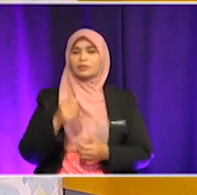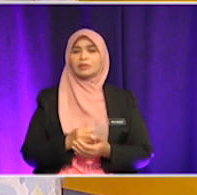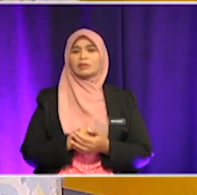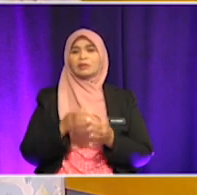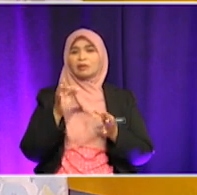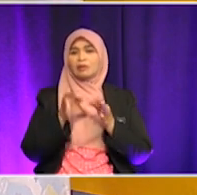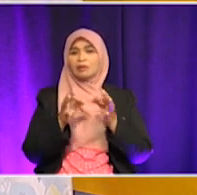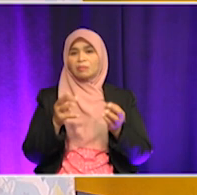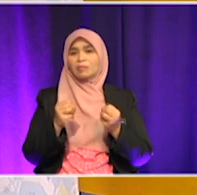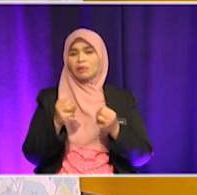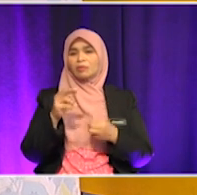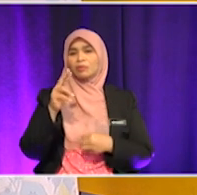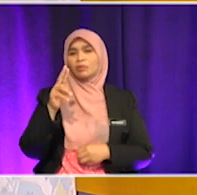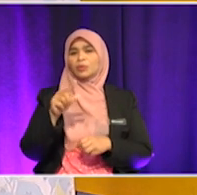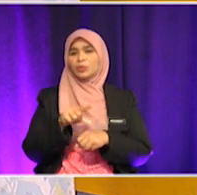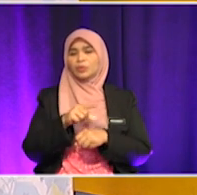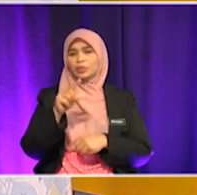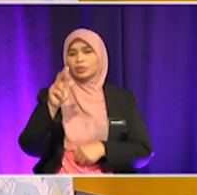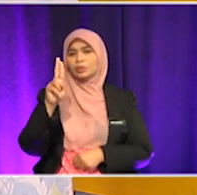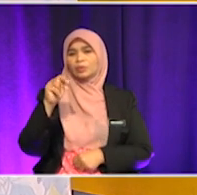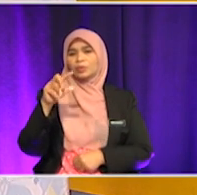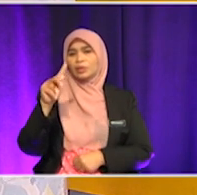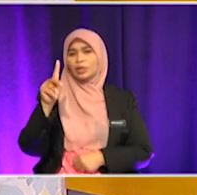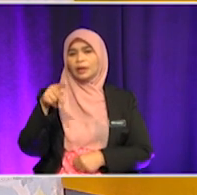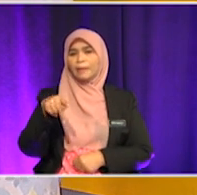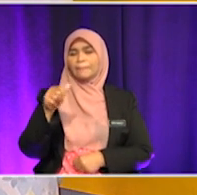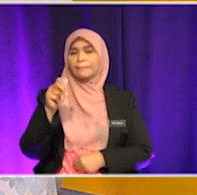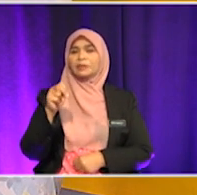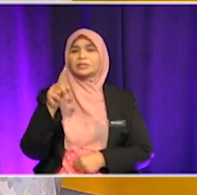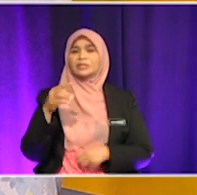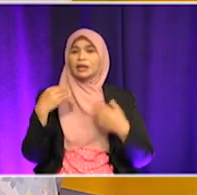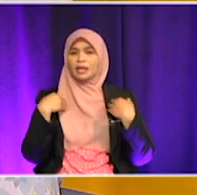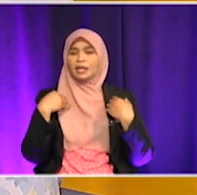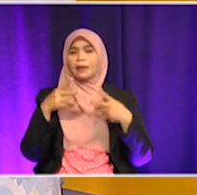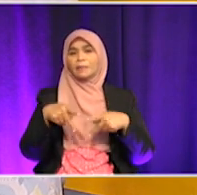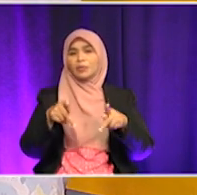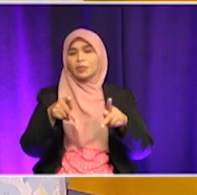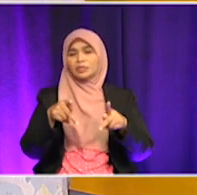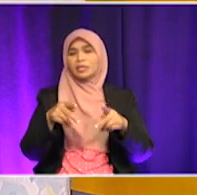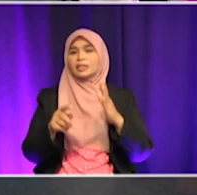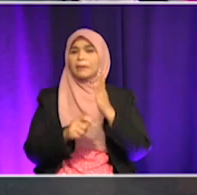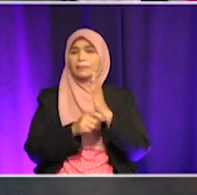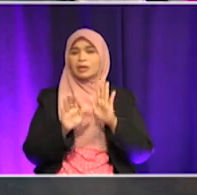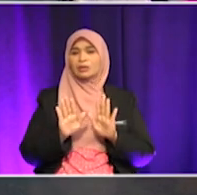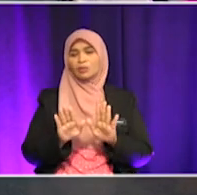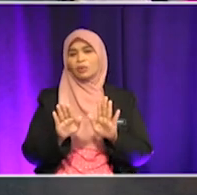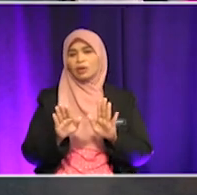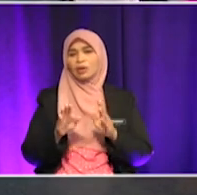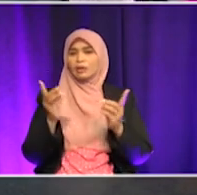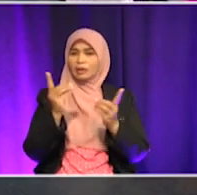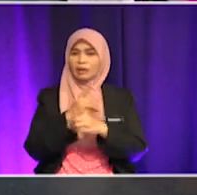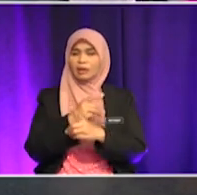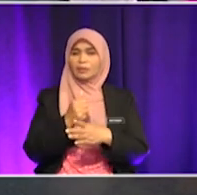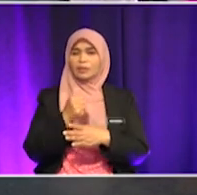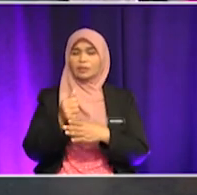ungkapan algebra mesti kena ada proses tambah, tolak, darab atau bahagi. Cikgu, you kan pernah dengar kalau kita nak